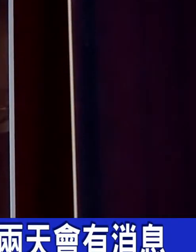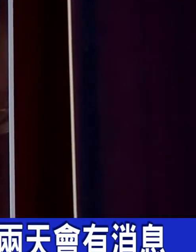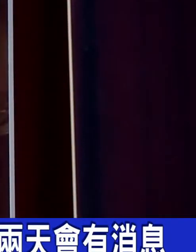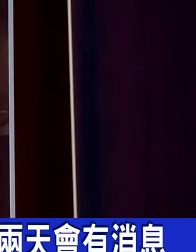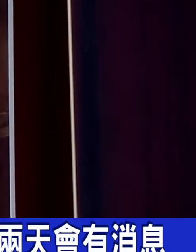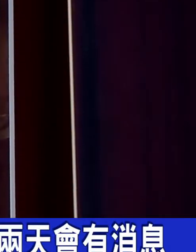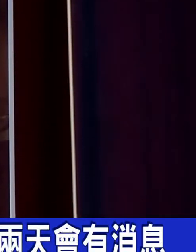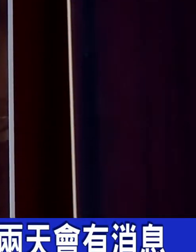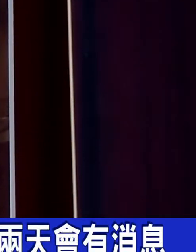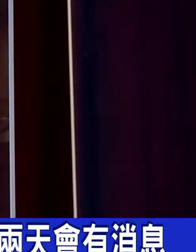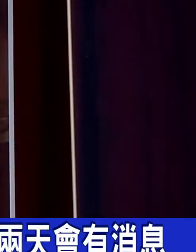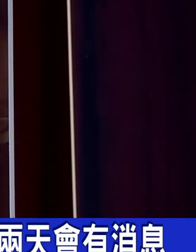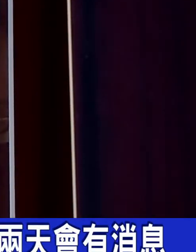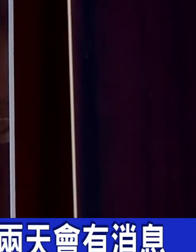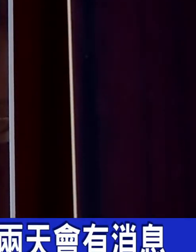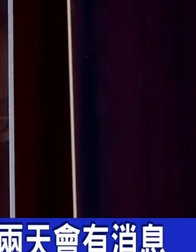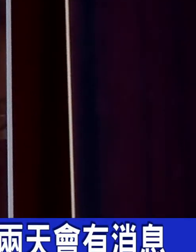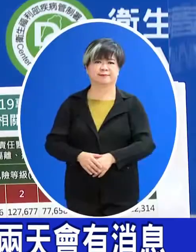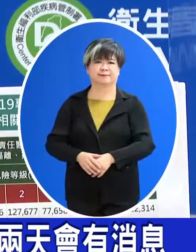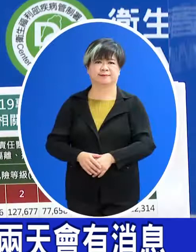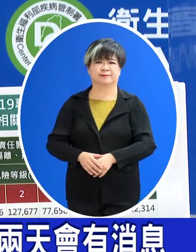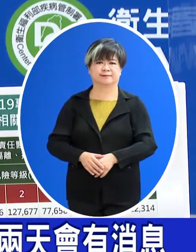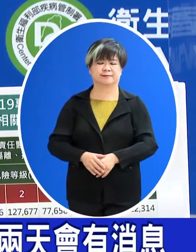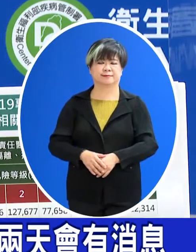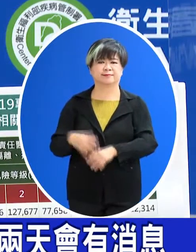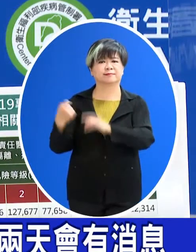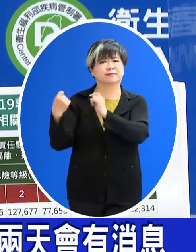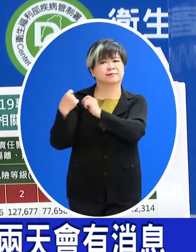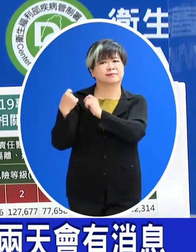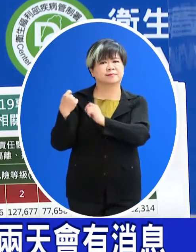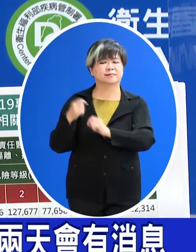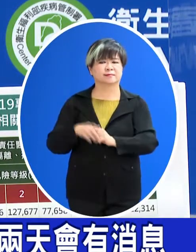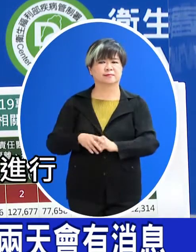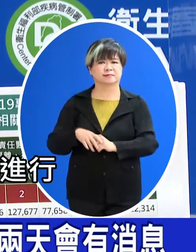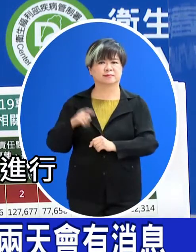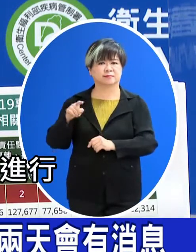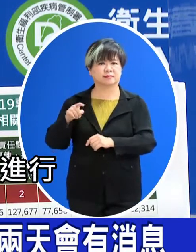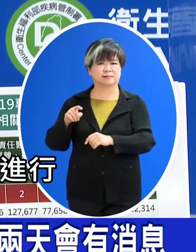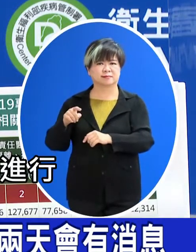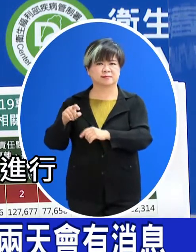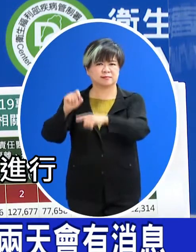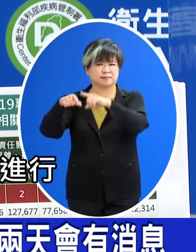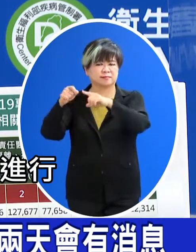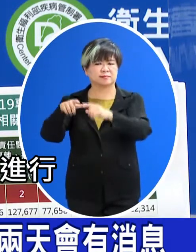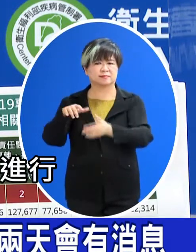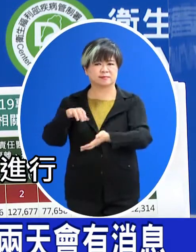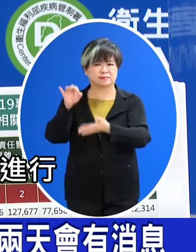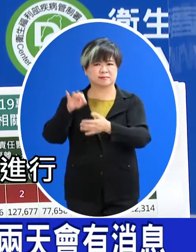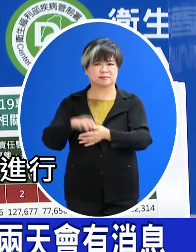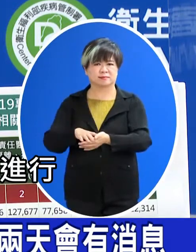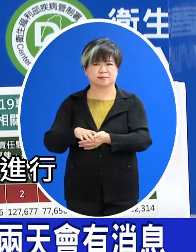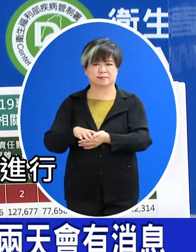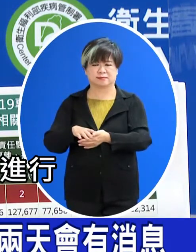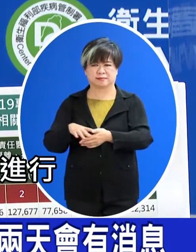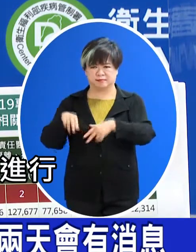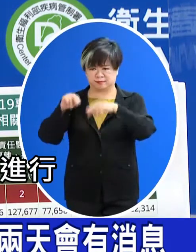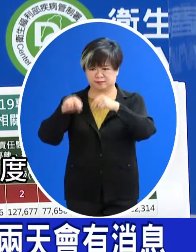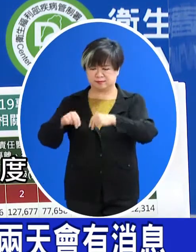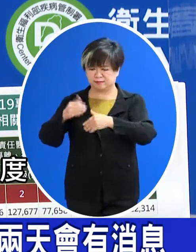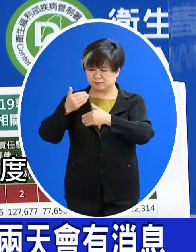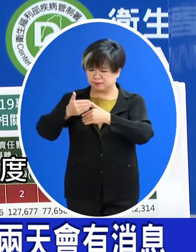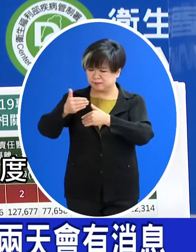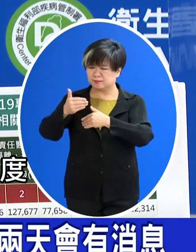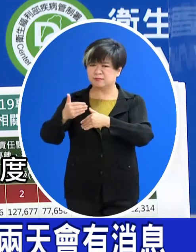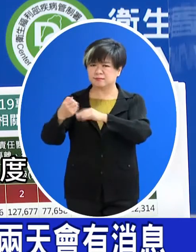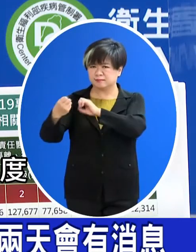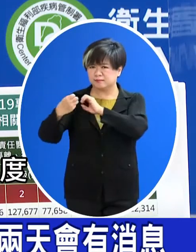说这一两天应该就会有消息。 最近的时候他们有在讲，就是说相关的合约怎么样来进行，那